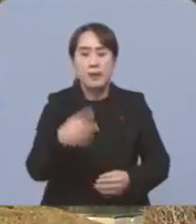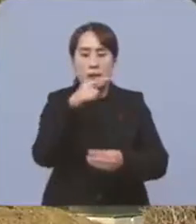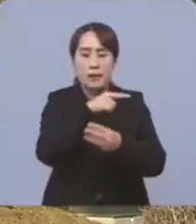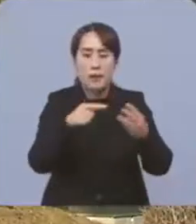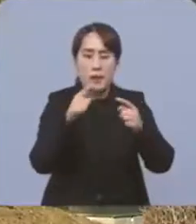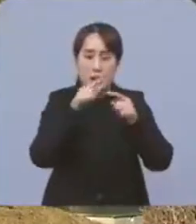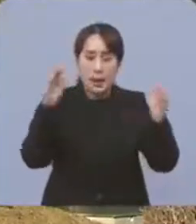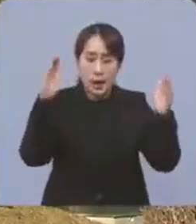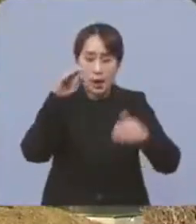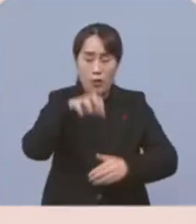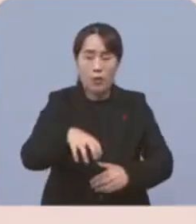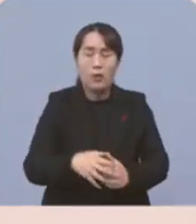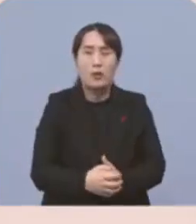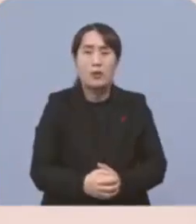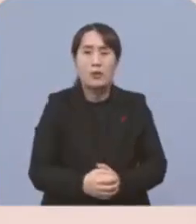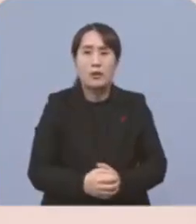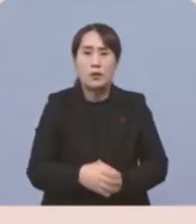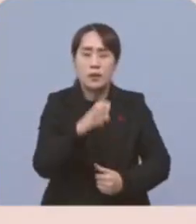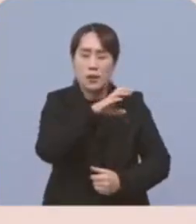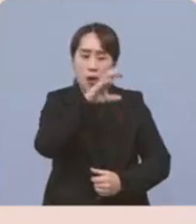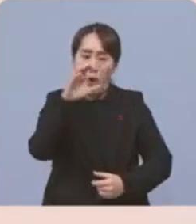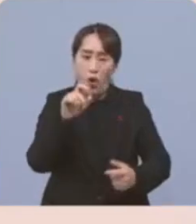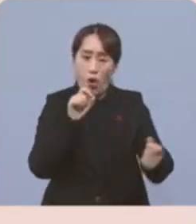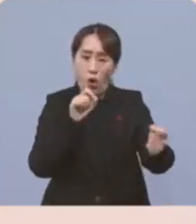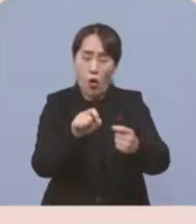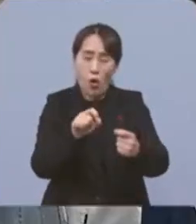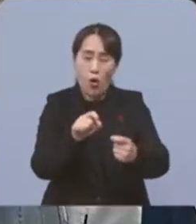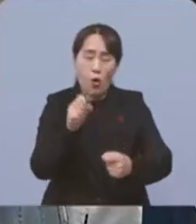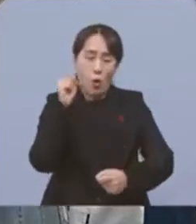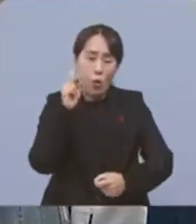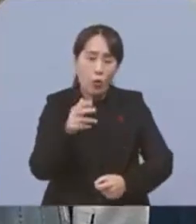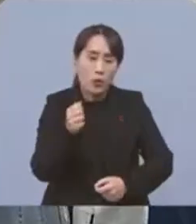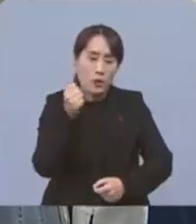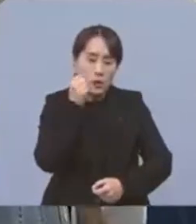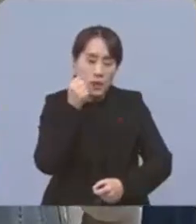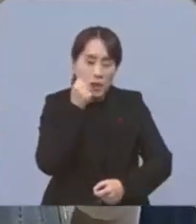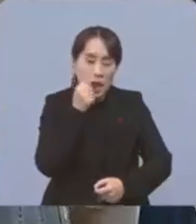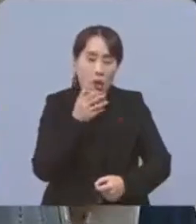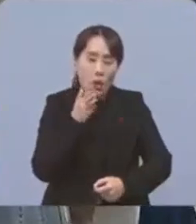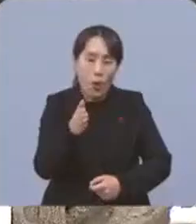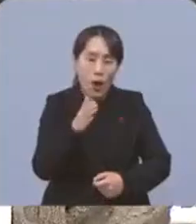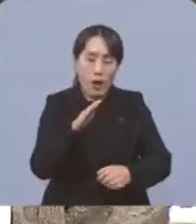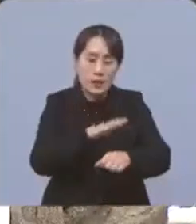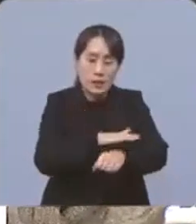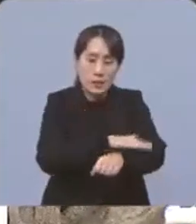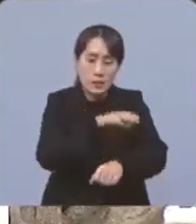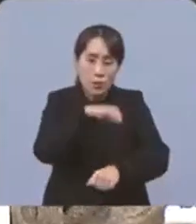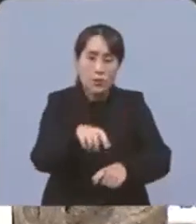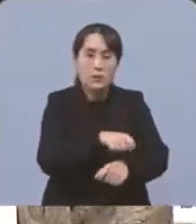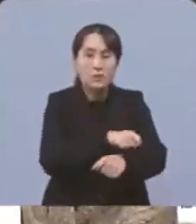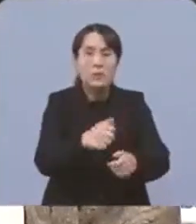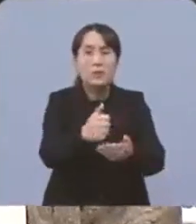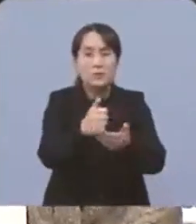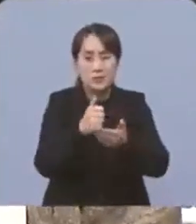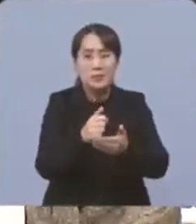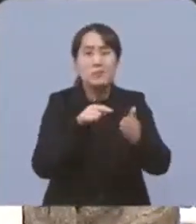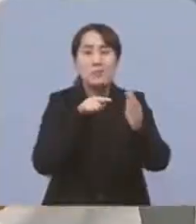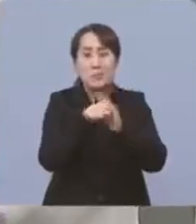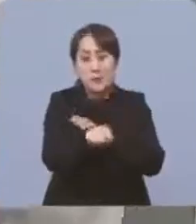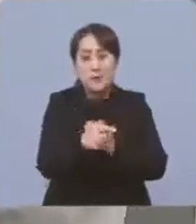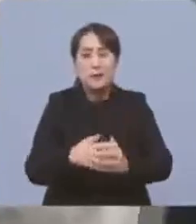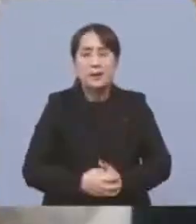청주의 한 대학교입니다. 성탄절을 앞두고 호텔제과 음료과 학생들의 실습실에 특별한 손님들이